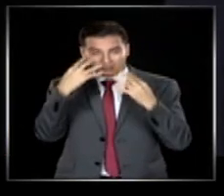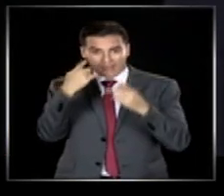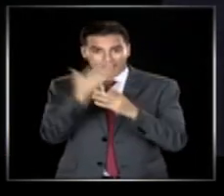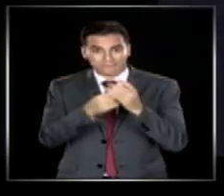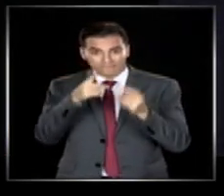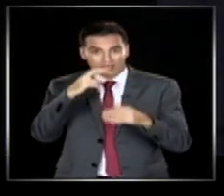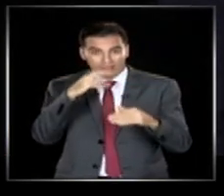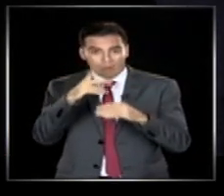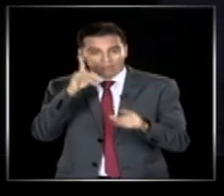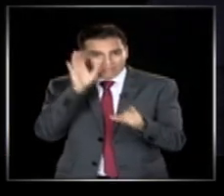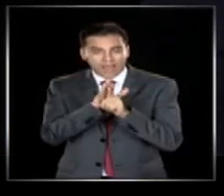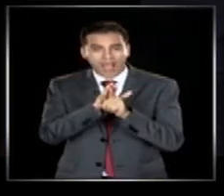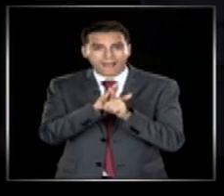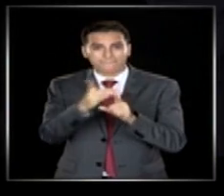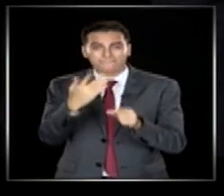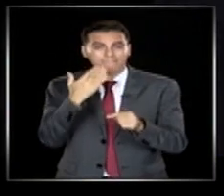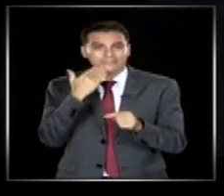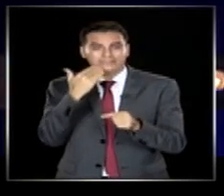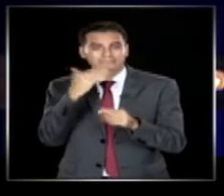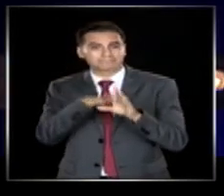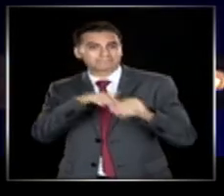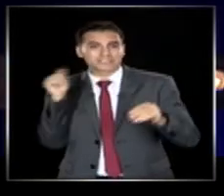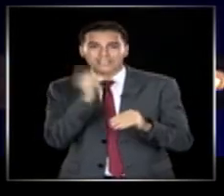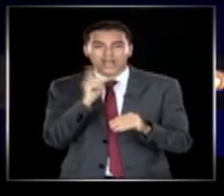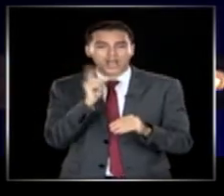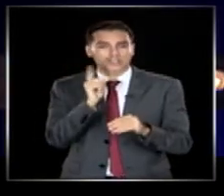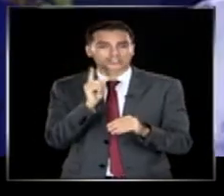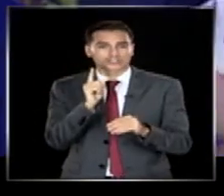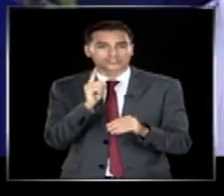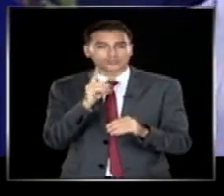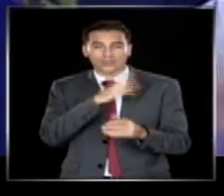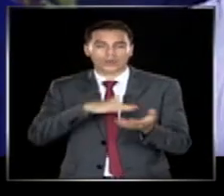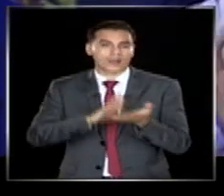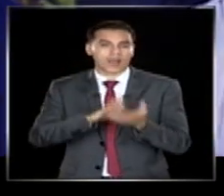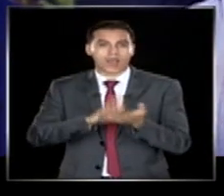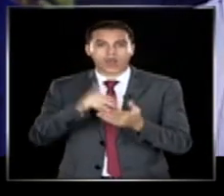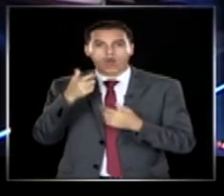ربنا وإن هو ما يأسش. كلنا نحيي أنطون ماجد.